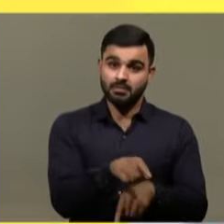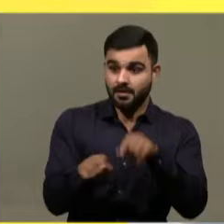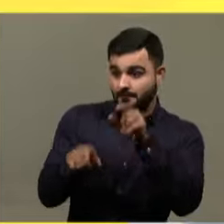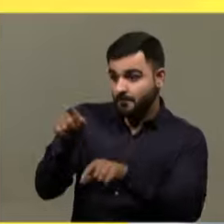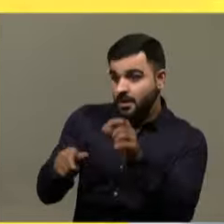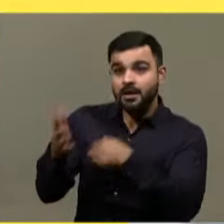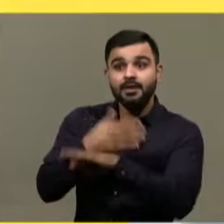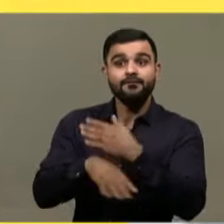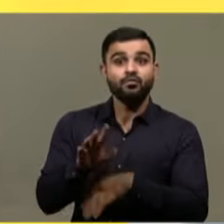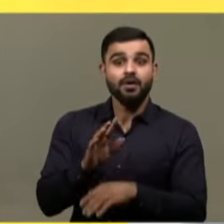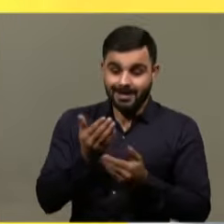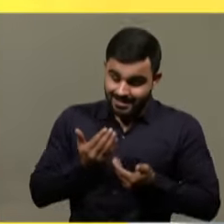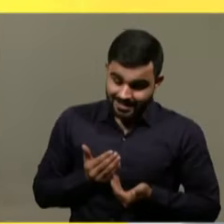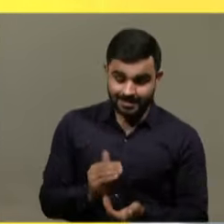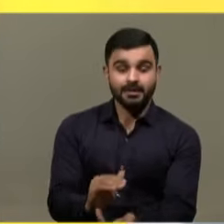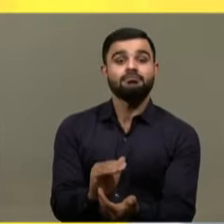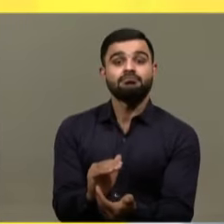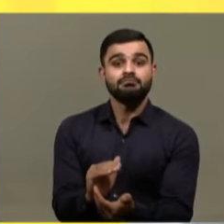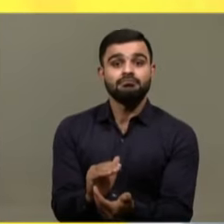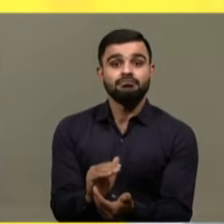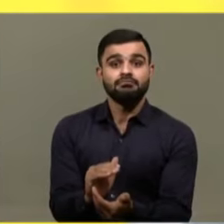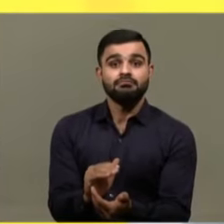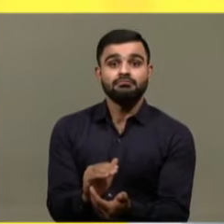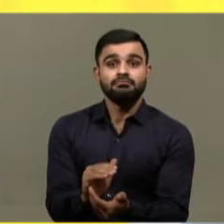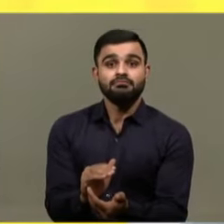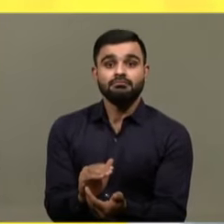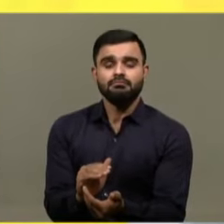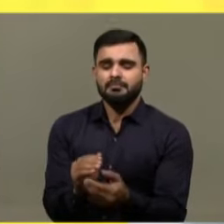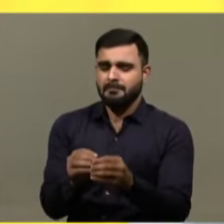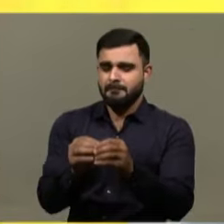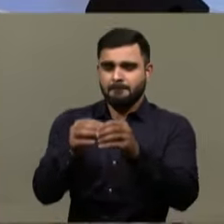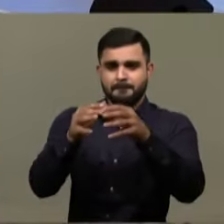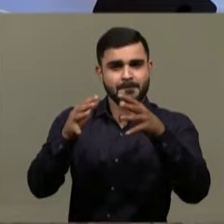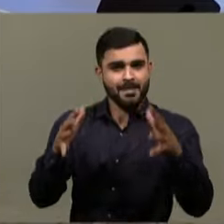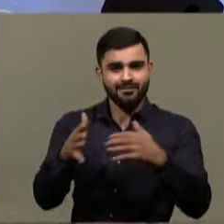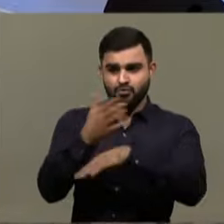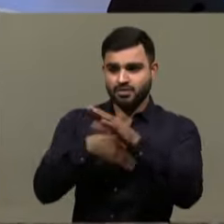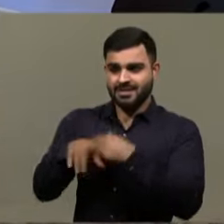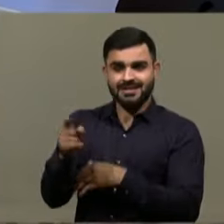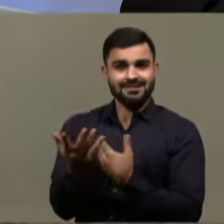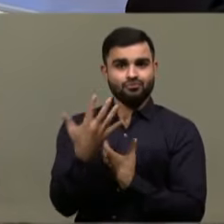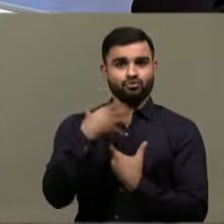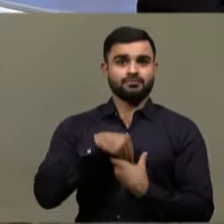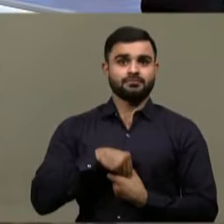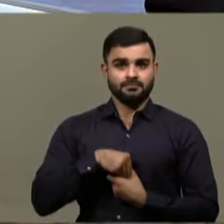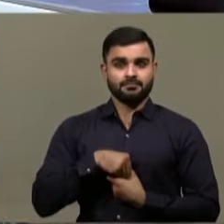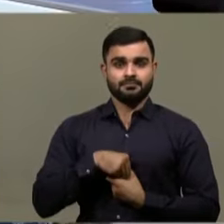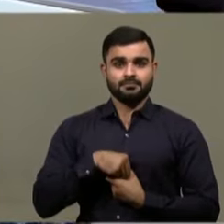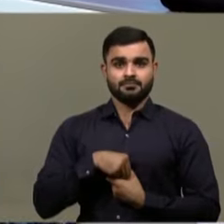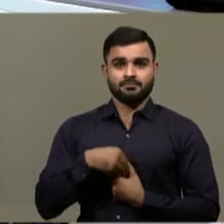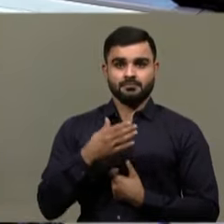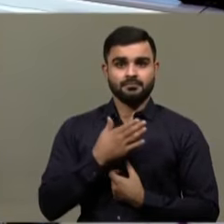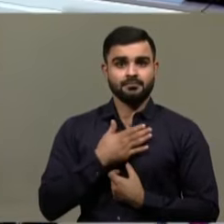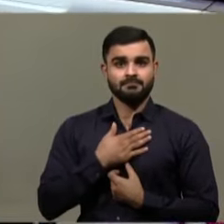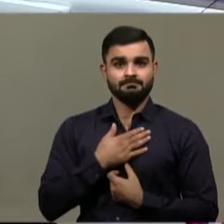बड़ा तकबा है जो कि डिसेबिलिटी को एक्वायर करता है भारत डायबिटीज की राजधानी है रोड ट्रैफिक एक्सीडेंट्स होते हैं